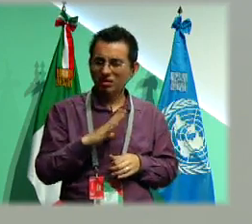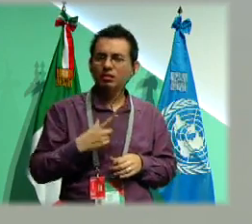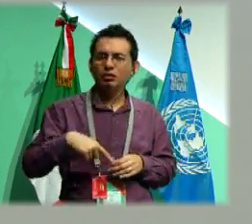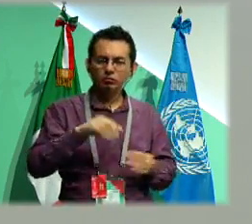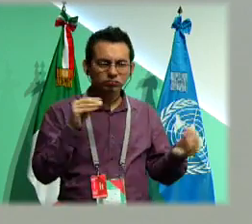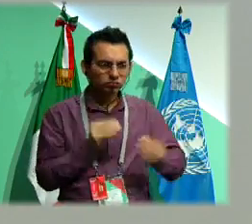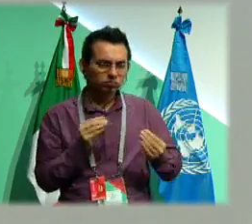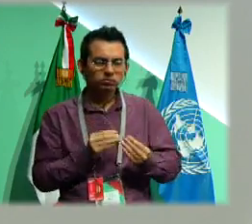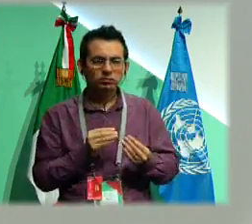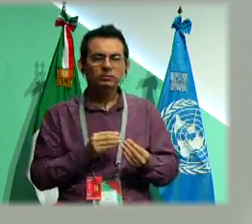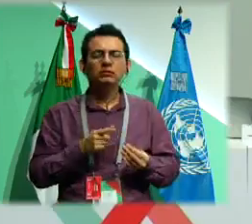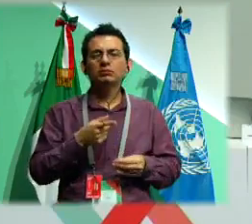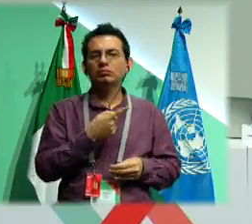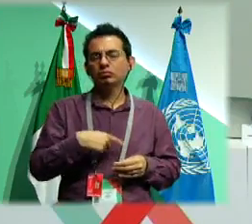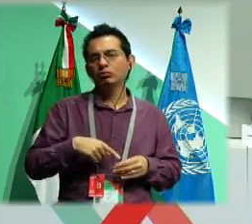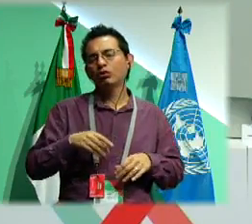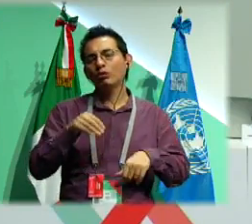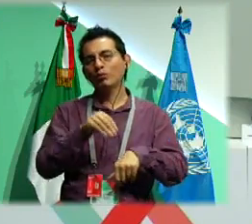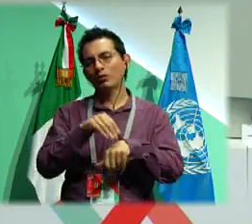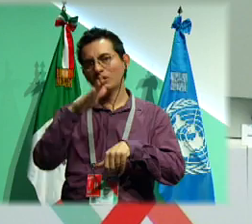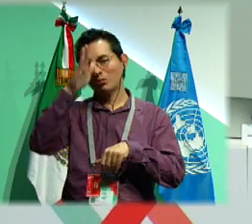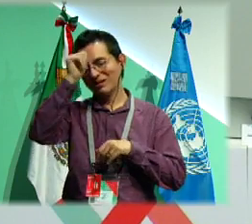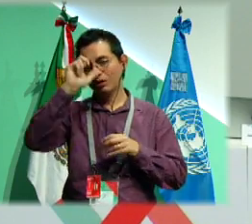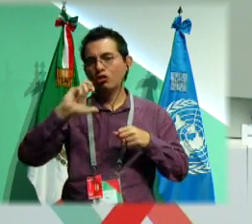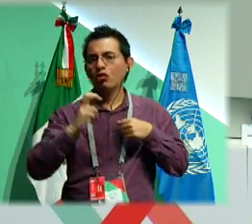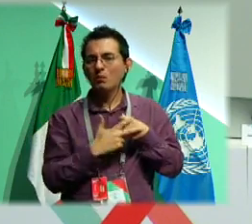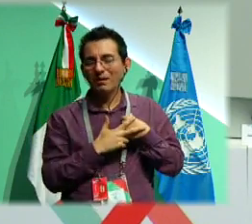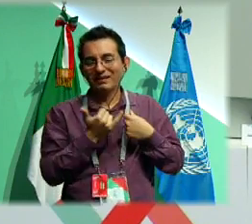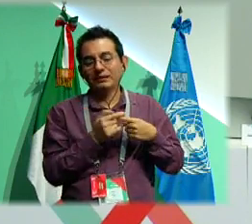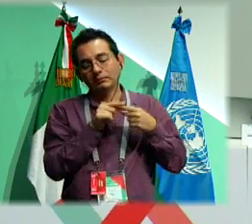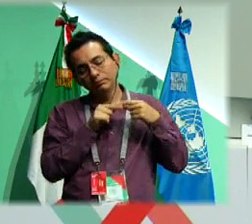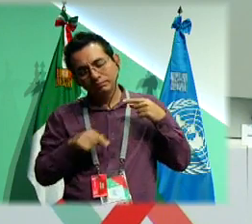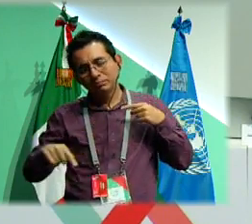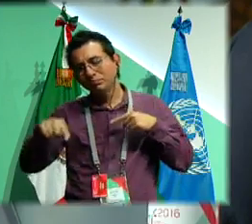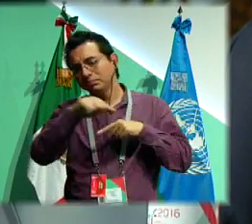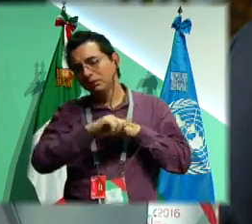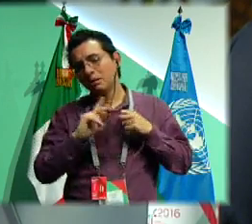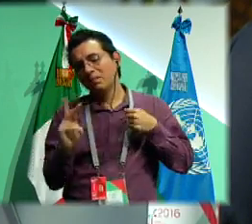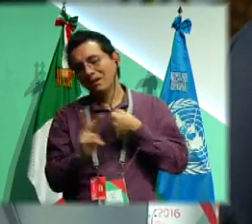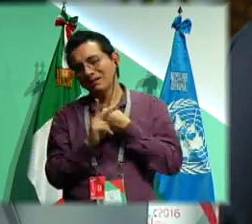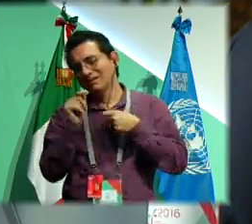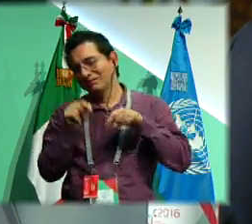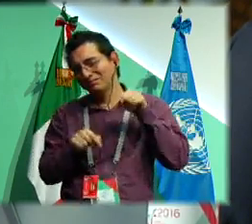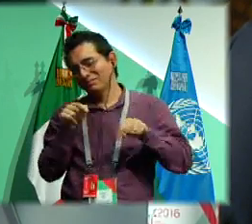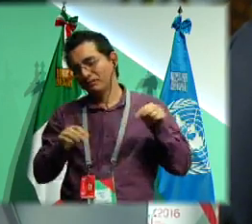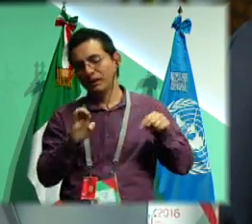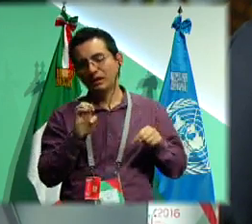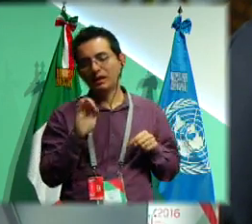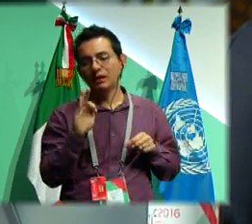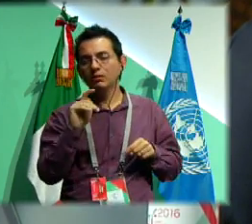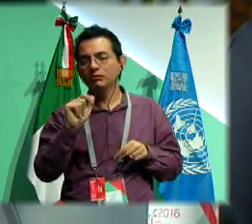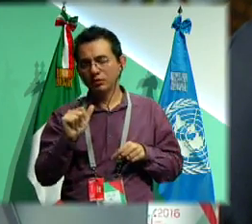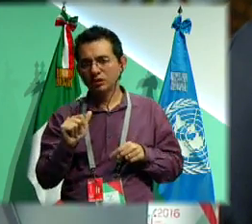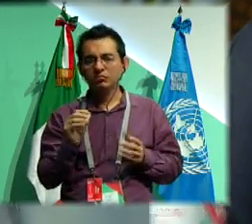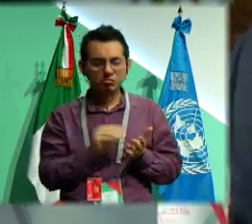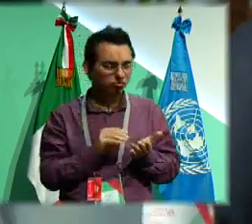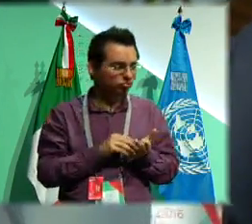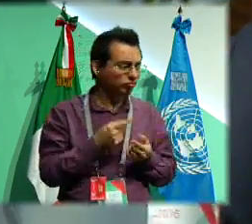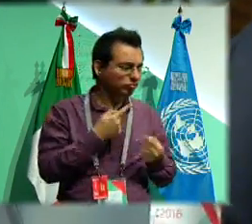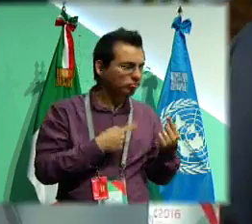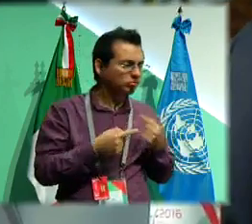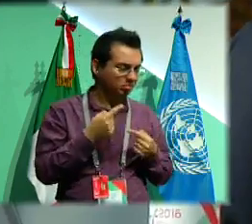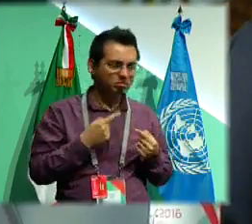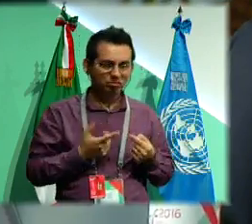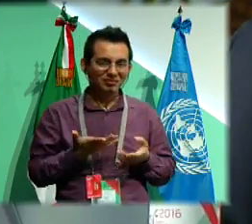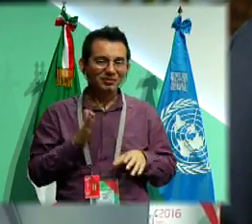négocié l'amélioration d'un accord avec l'Europe. Donc le commerce, il existe et il sera